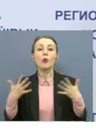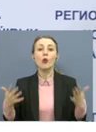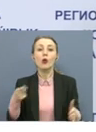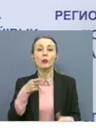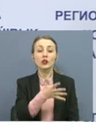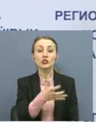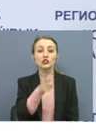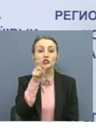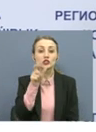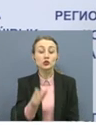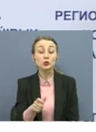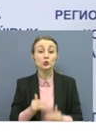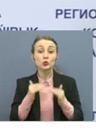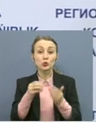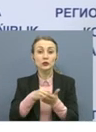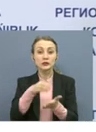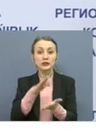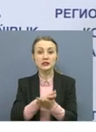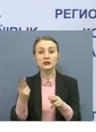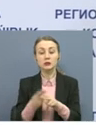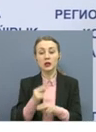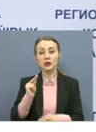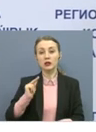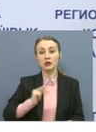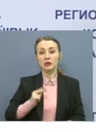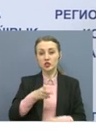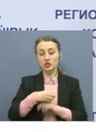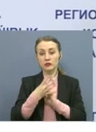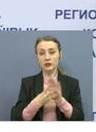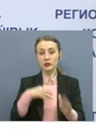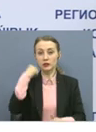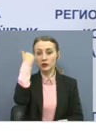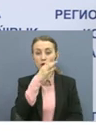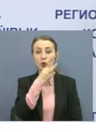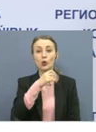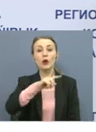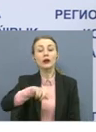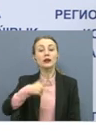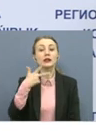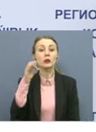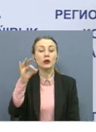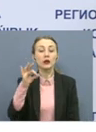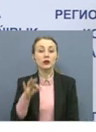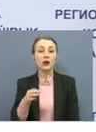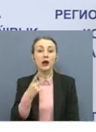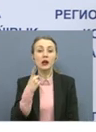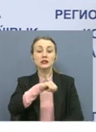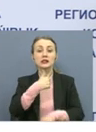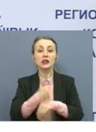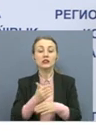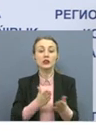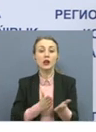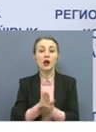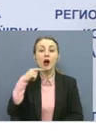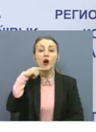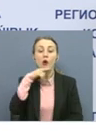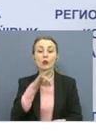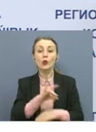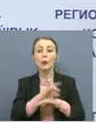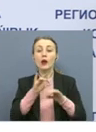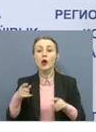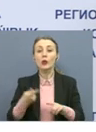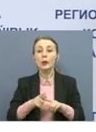Аудан экономикасының негізгі бағыттарының бірі шағын және орта бизнесті дамыту болып табылады. Бүгінгі күні 5081 шағын